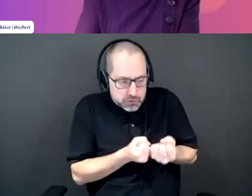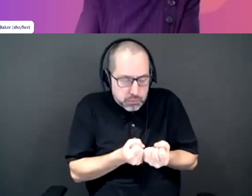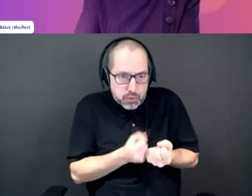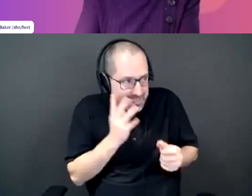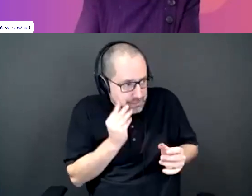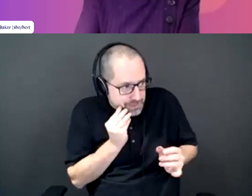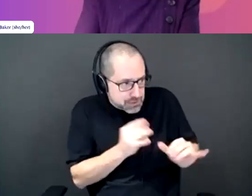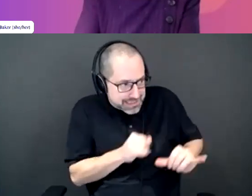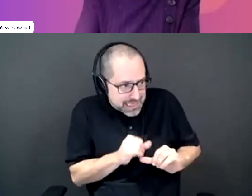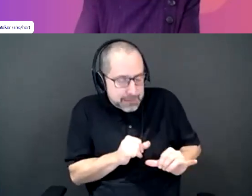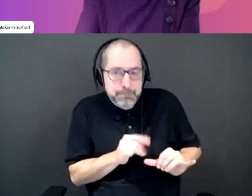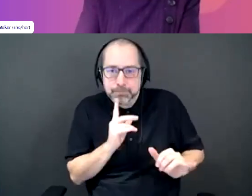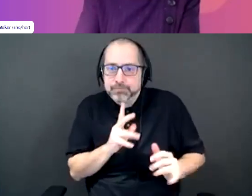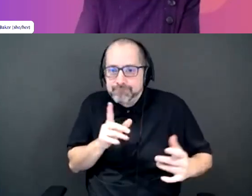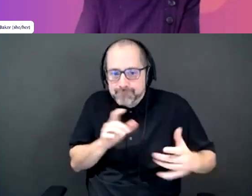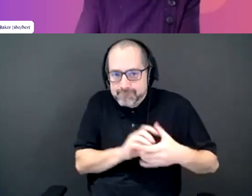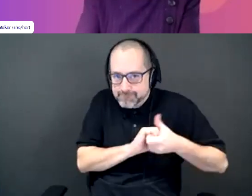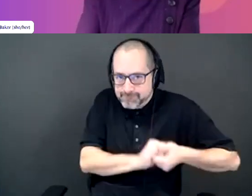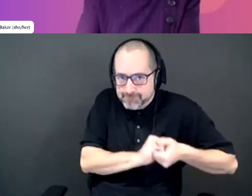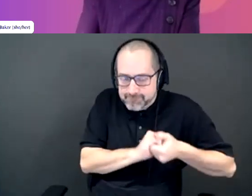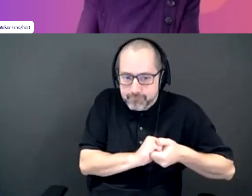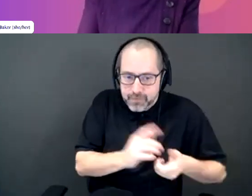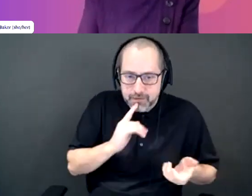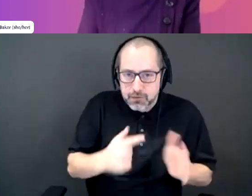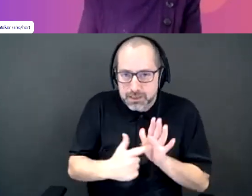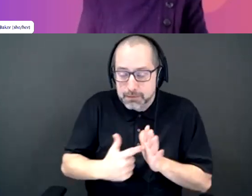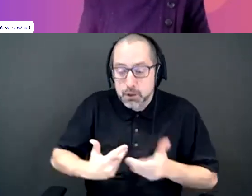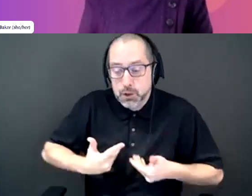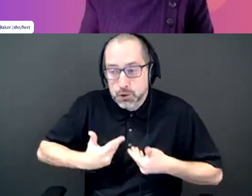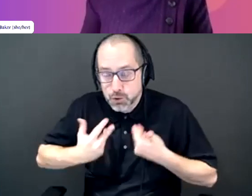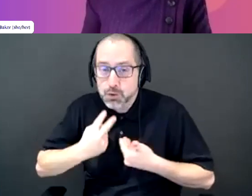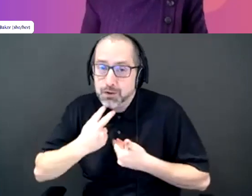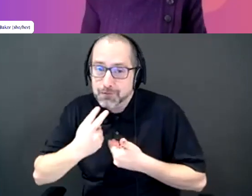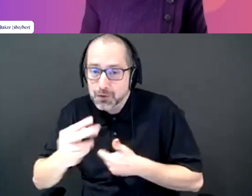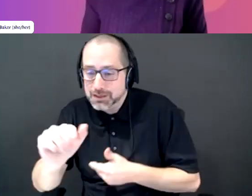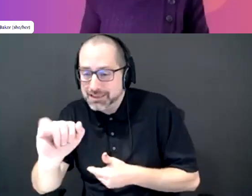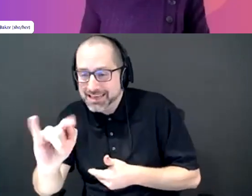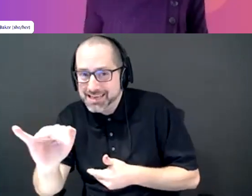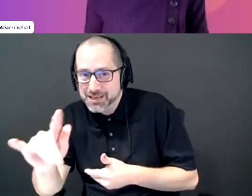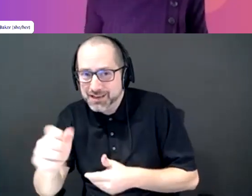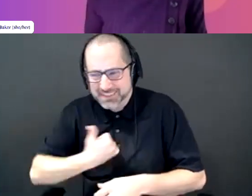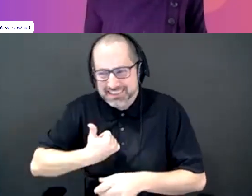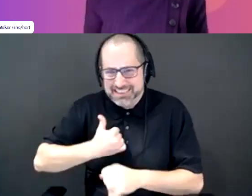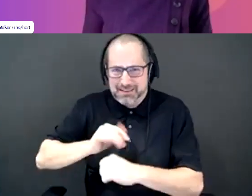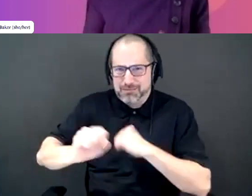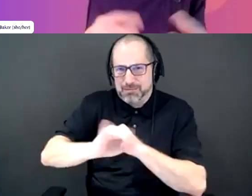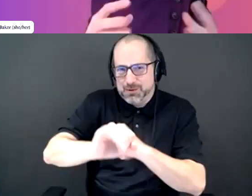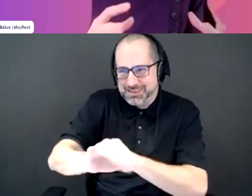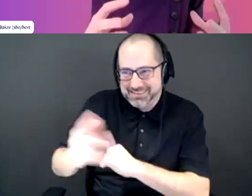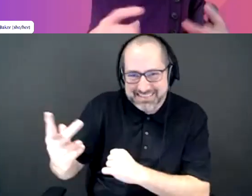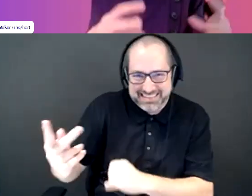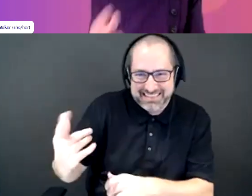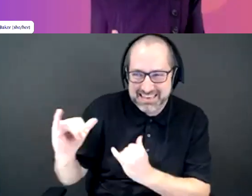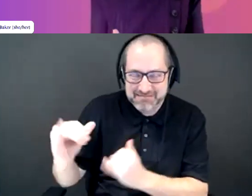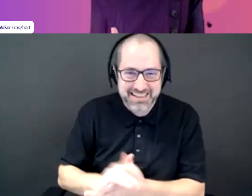et se tourner vers des gens qui ont davantage d'expérience par exemple lieu de Voice ou dans quelques